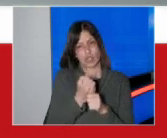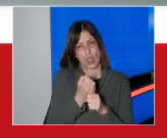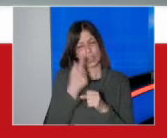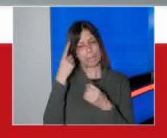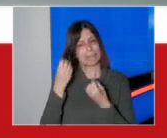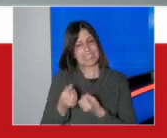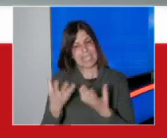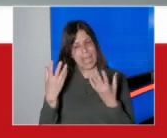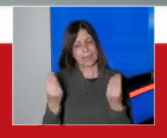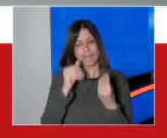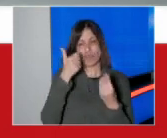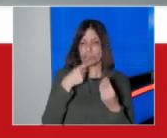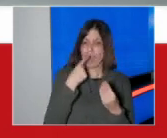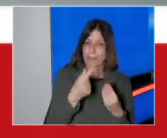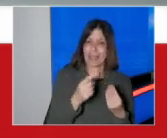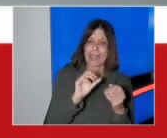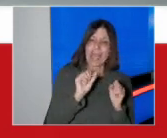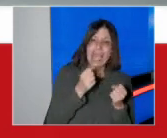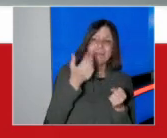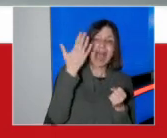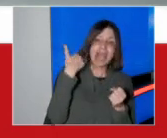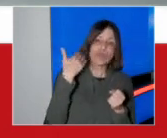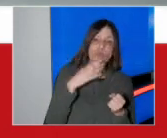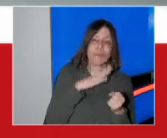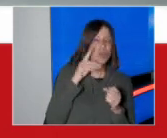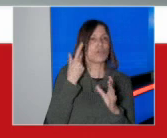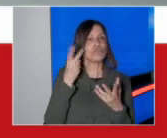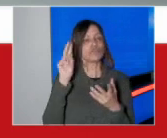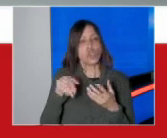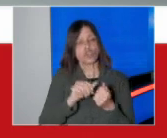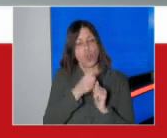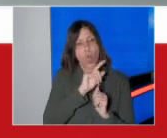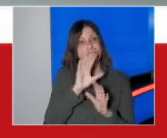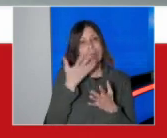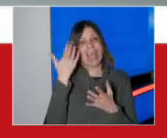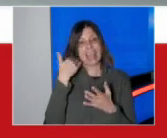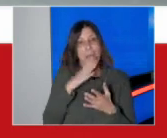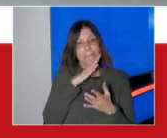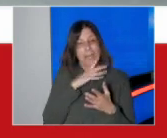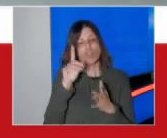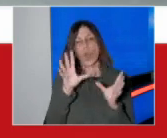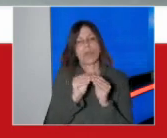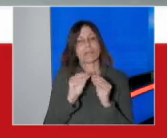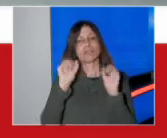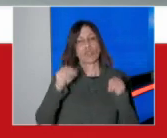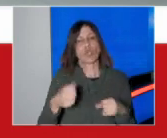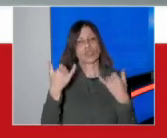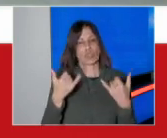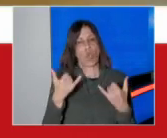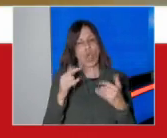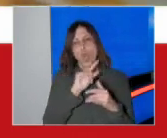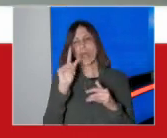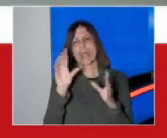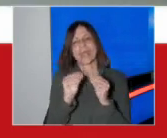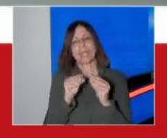המסרים. קודם כל הוא בא ואמר, אם היו פה בעיות, הוא לא יודע אם יש בעיות או לא, אבל אם היו פה בעיות, הם בכלל לא תחת השלטון הנוכחי, לא תחת